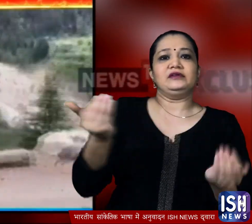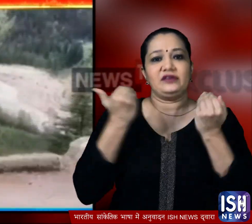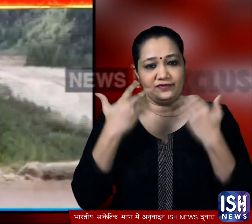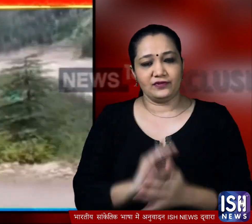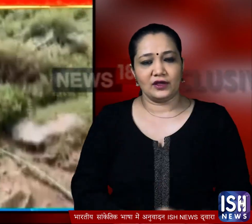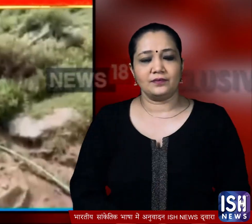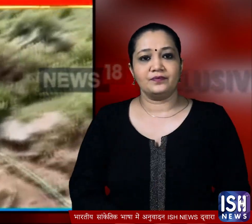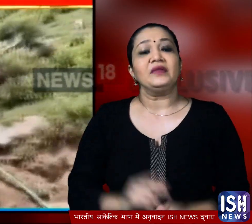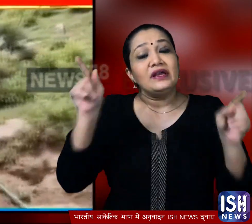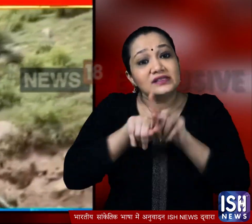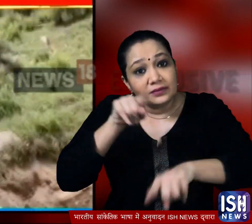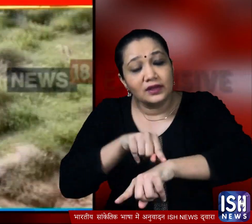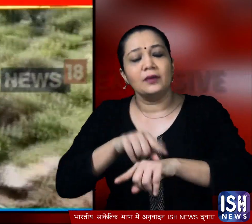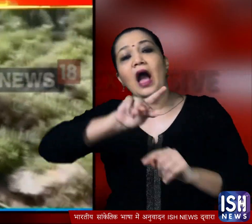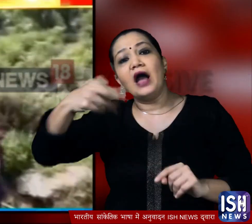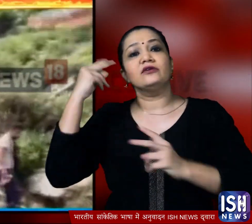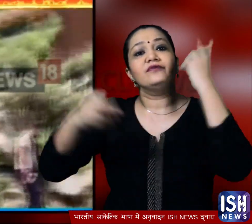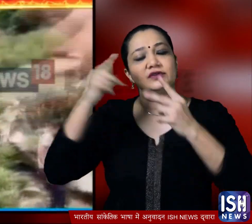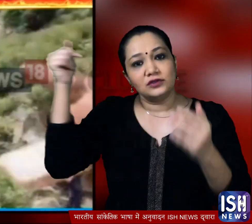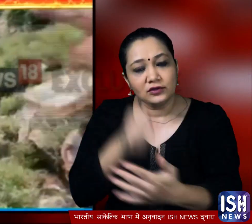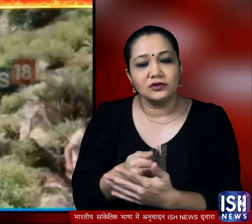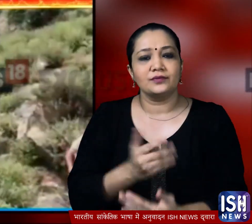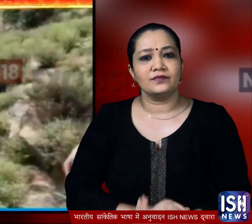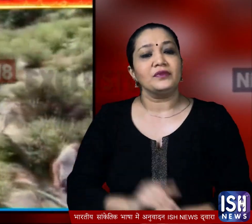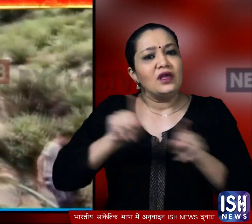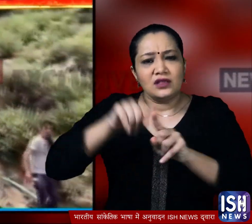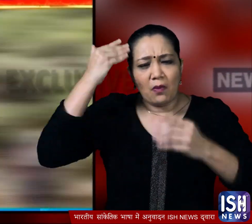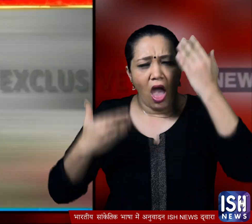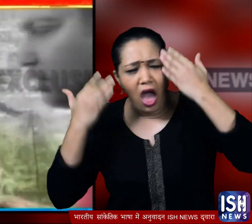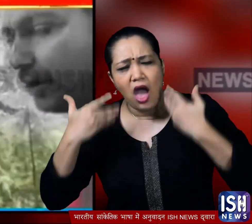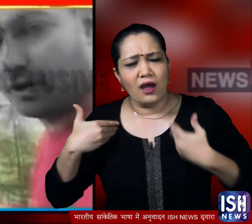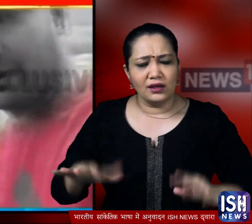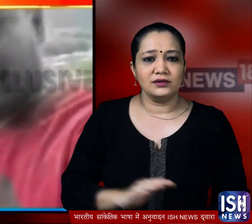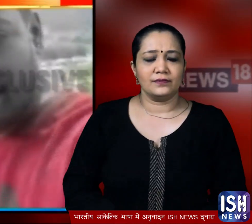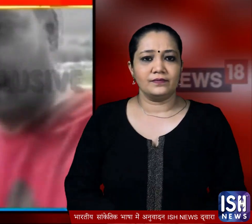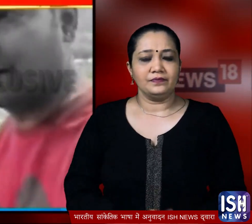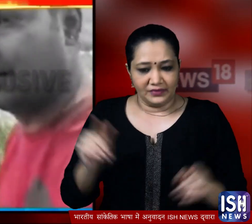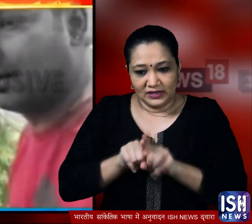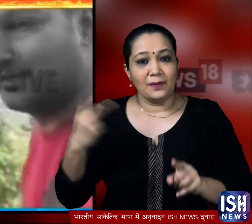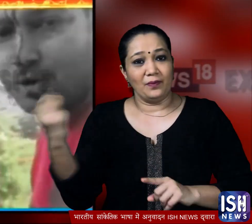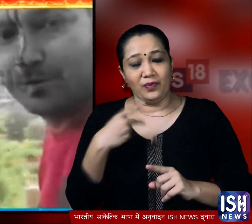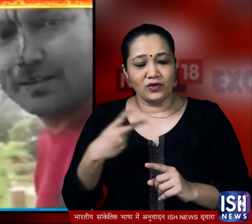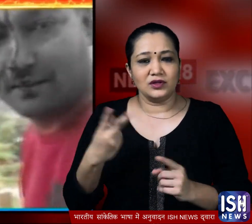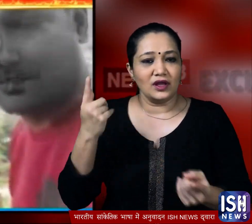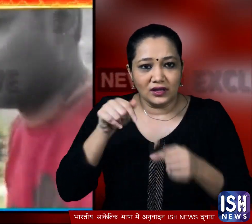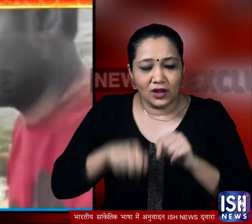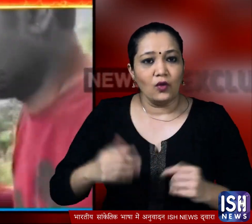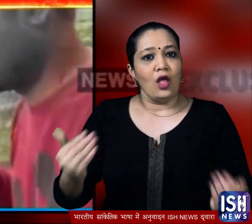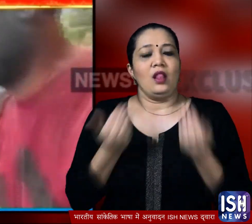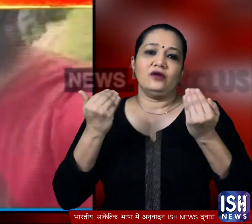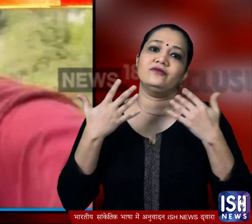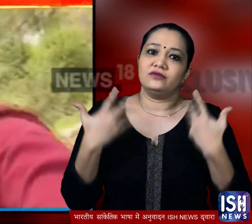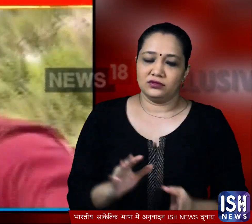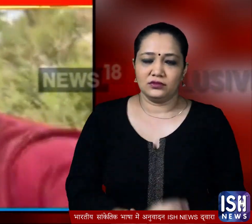जगह पर पहुंचा। इस दौरान एक दूसरा सैलानी भी वहां पहुंचा, वो भी बुरी तरह जख्मी था। शिरलो ब्राय और मैं नवीन, हम दोनों अभी सर्वाइव कर